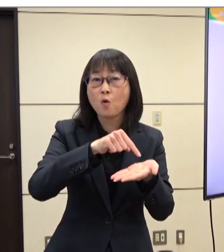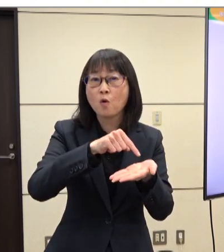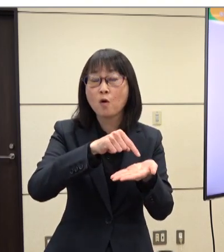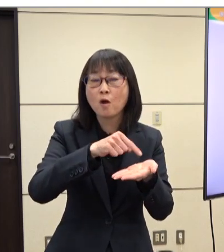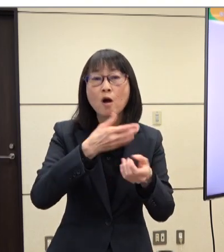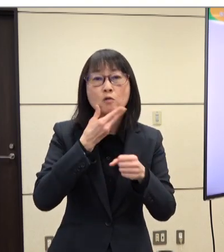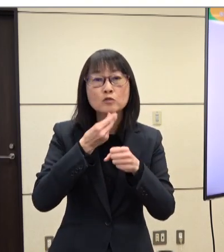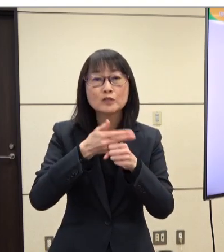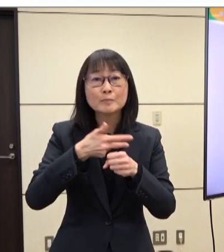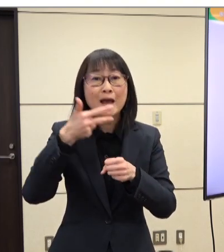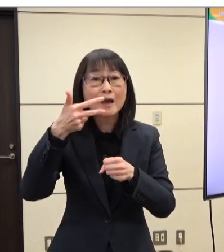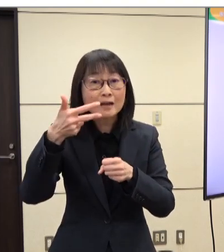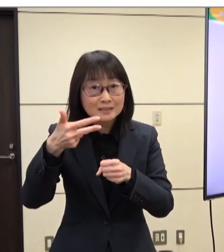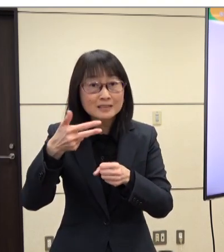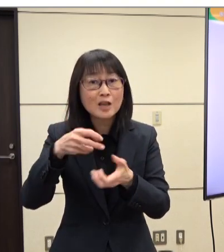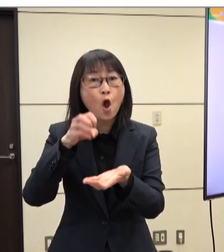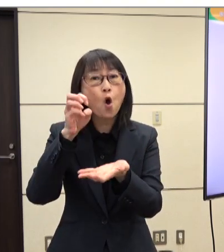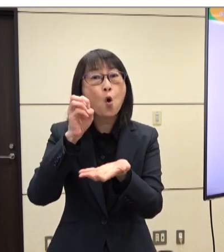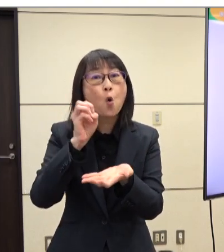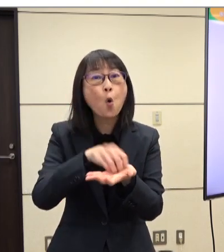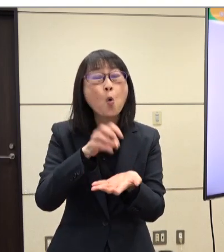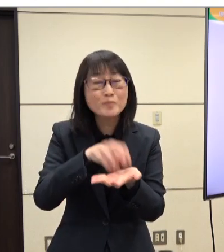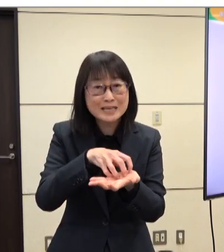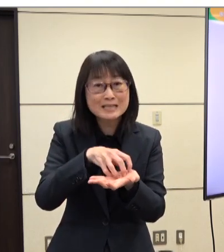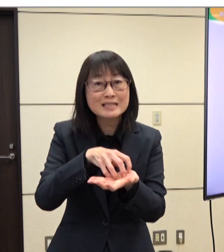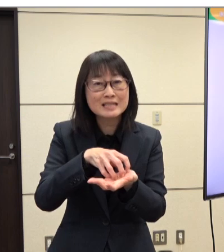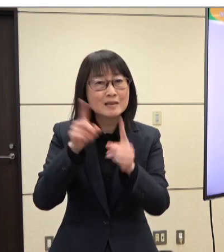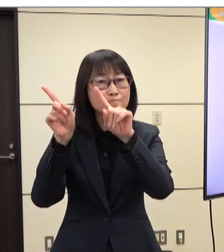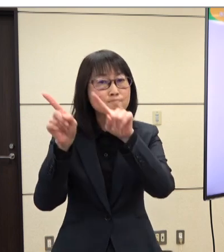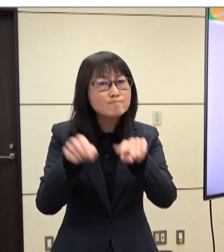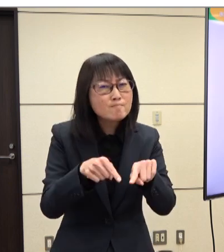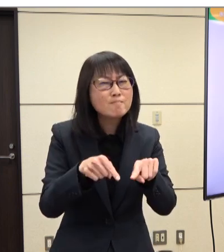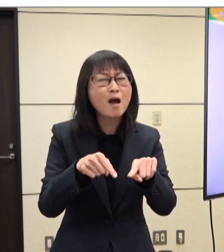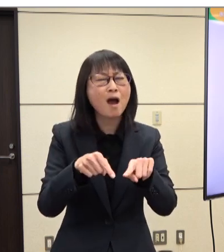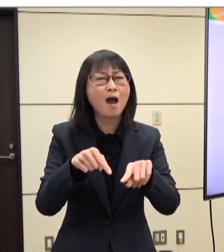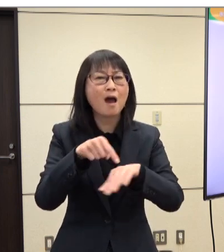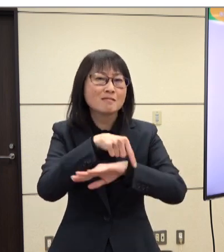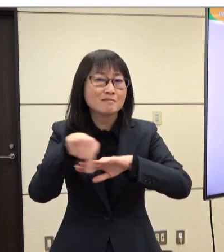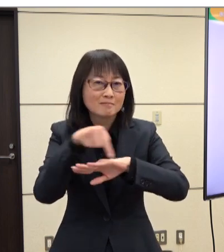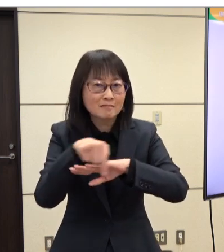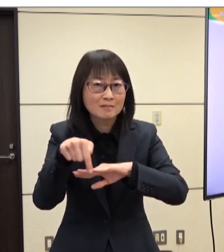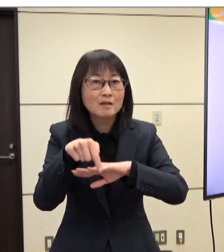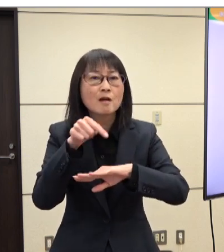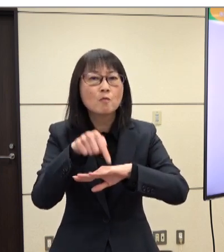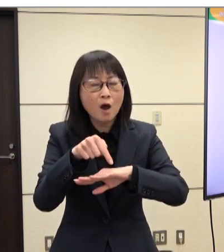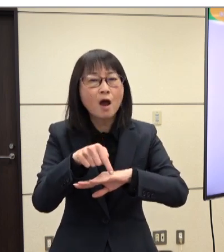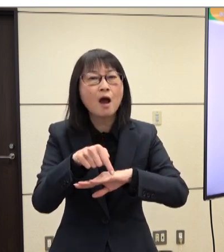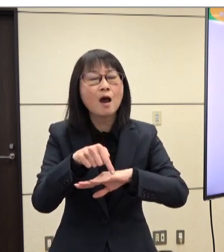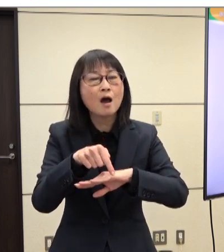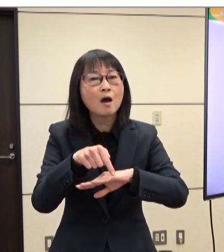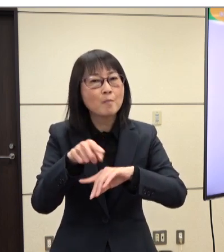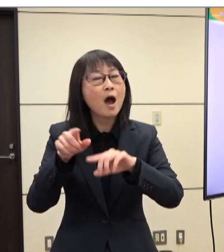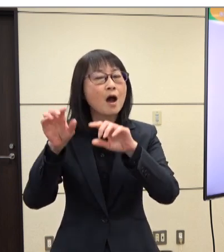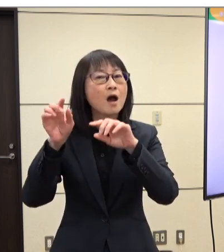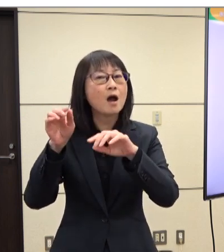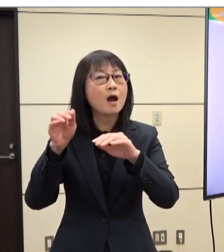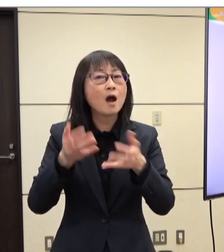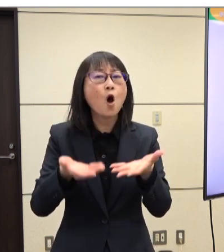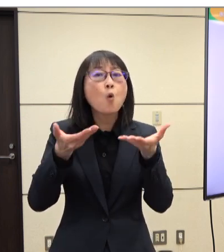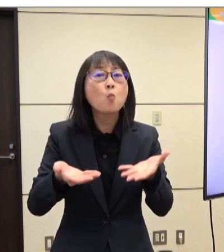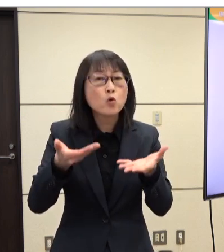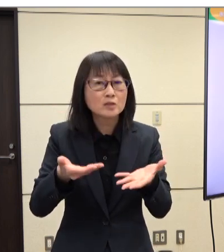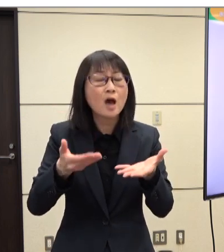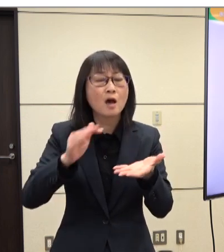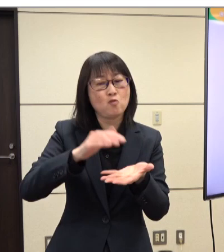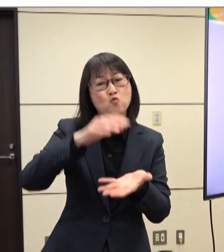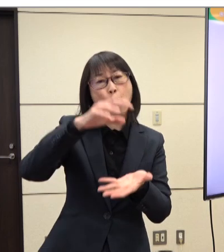減量大作戦の、総括といいますか、着実に減ってはいると思うんですけど、はい、やっぱこの3年ぐらい